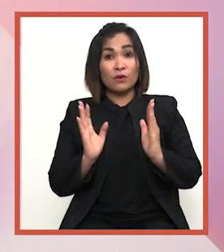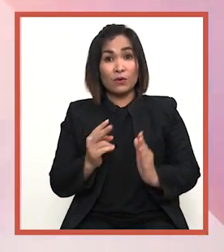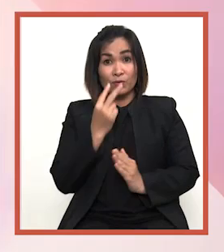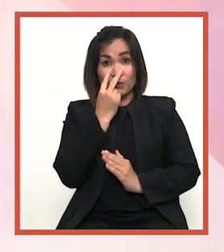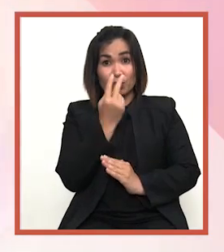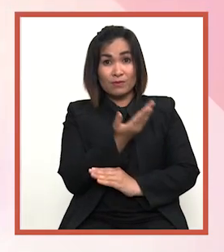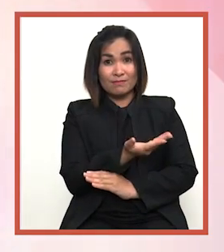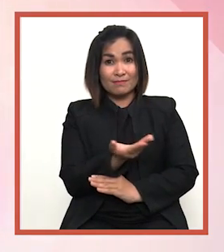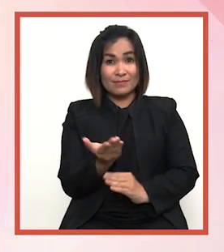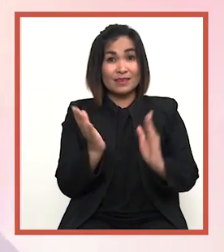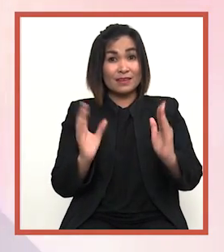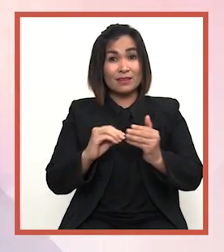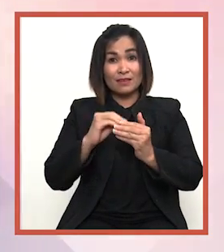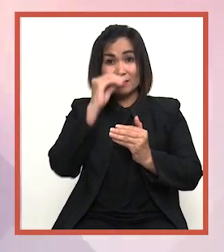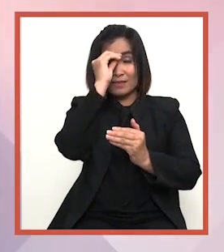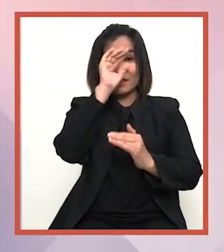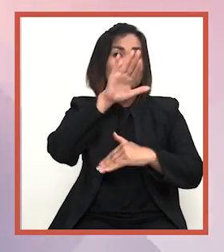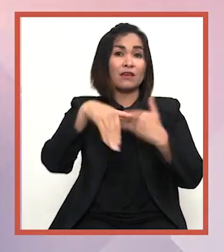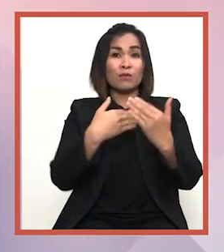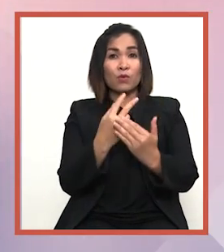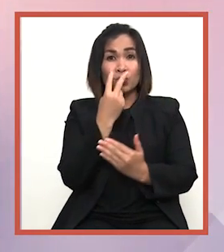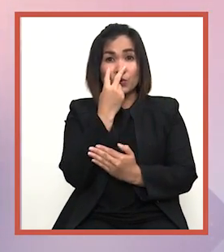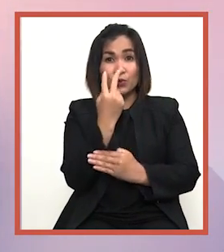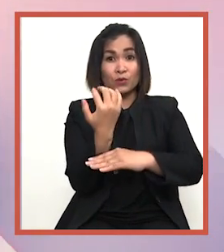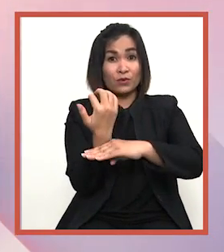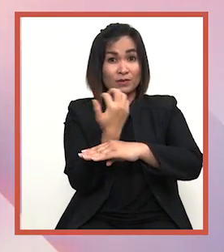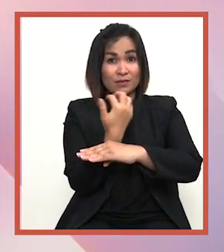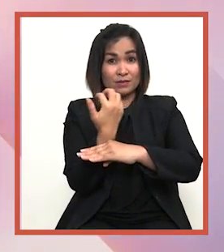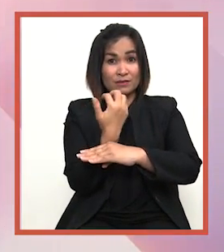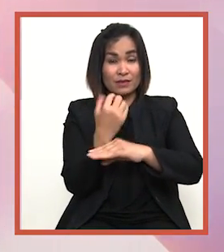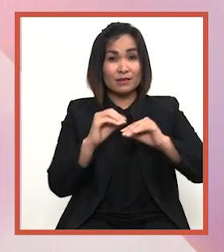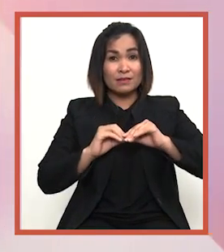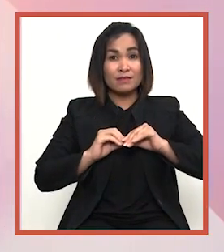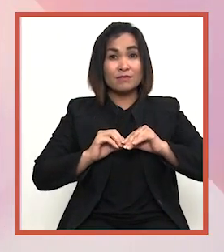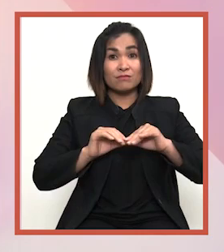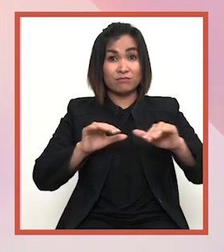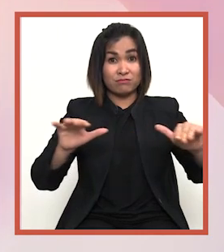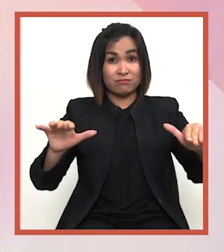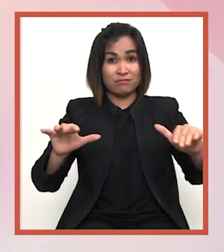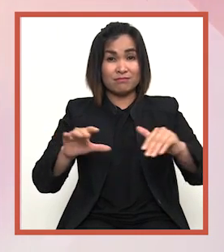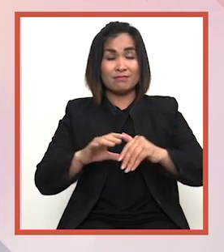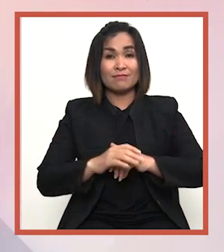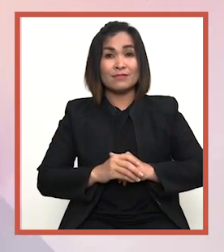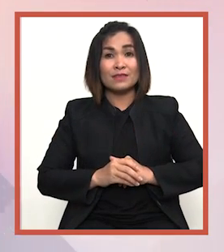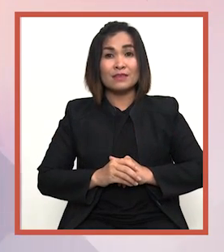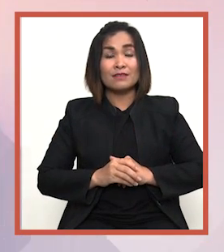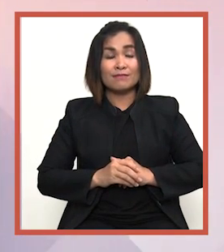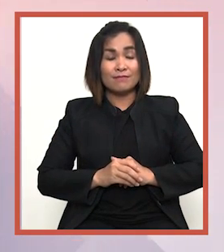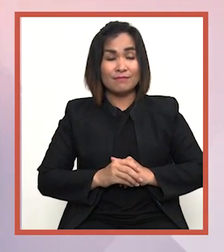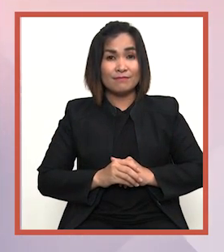วัสดีคุณผู้ชมและนักเรียนนักศึกษาทุกท่านที่กำลังรับชมรายการการศึกษาทางไ